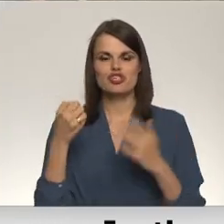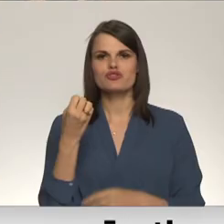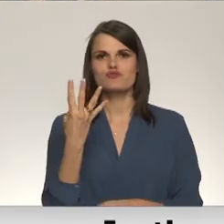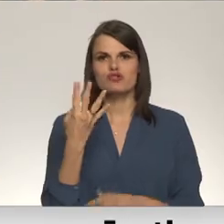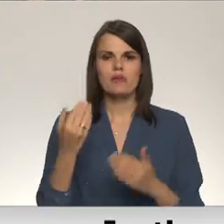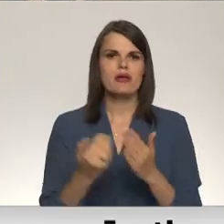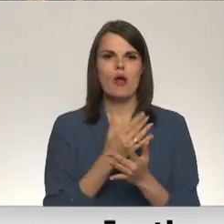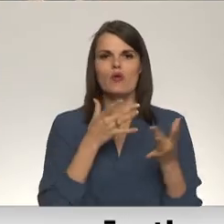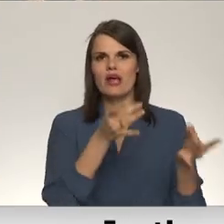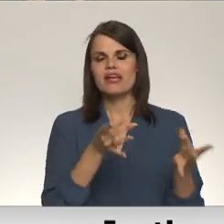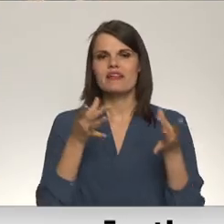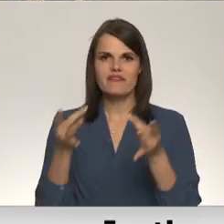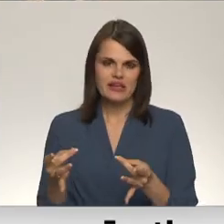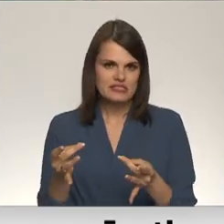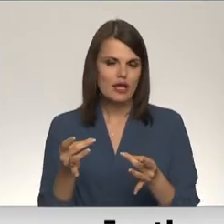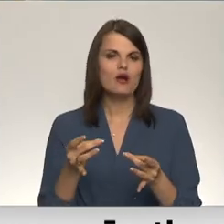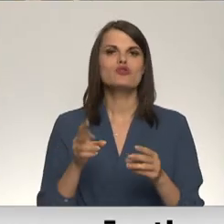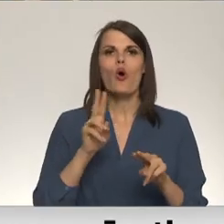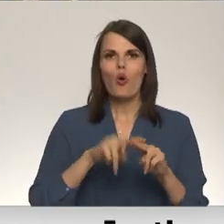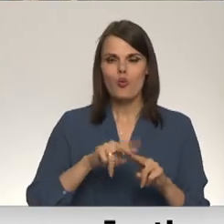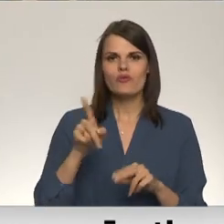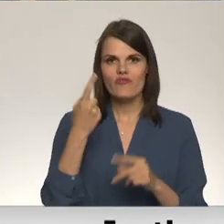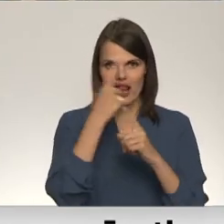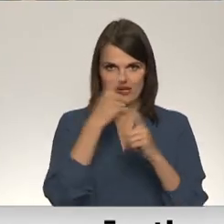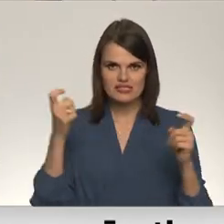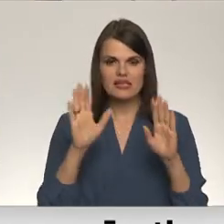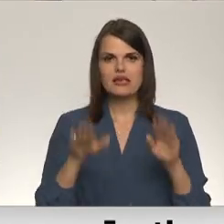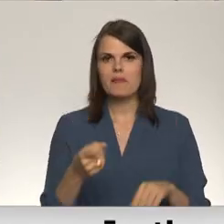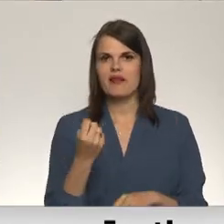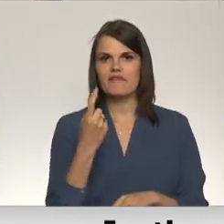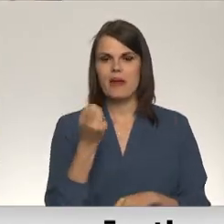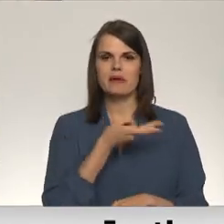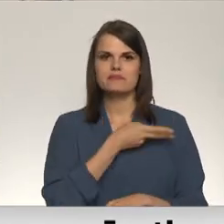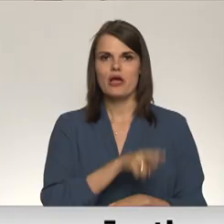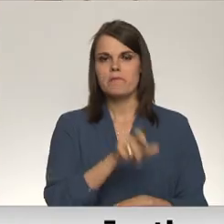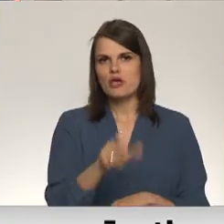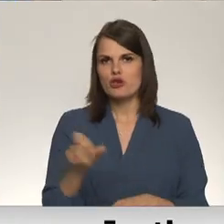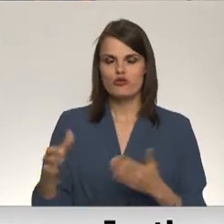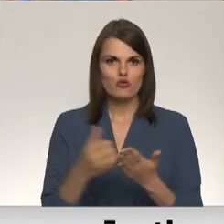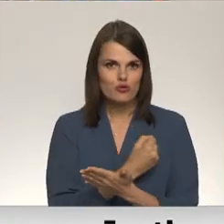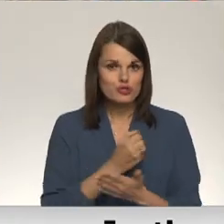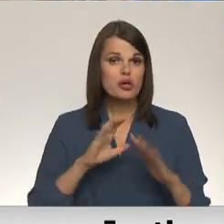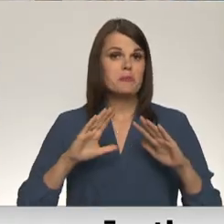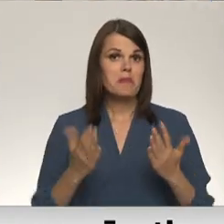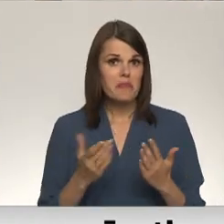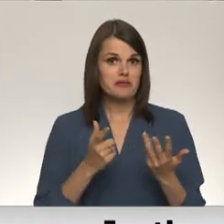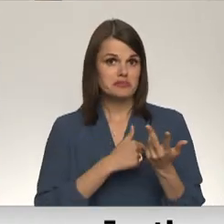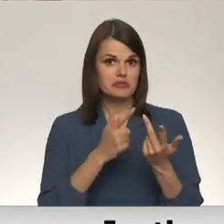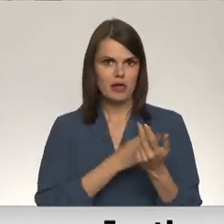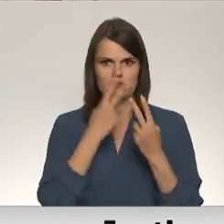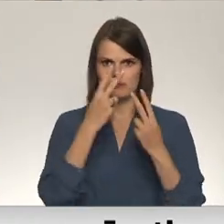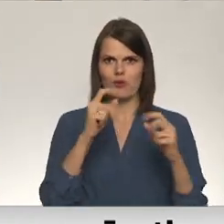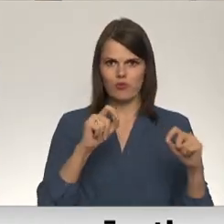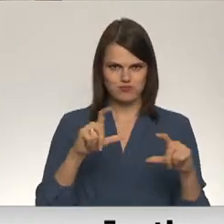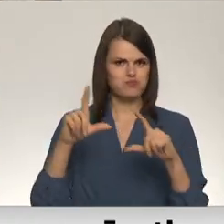614 jauniem inficēšanās gadījumiem un vēl ziņas par 11 mirušajiem. Tomēr, lai gan šie skaitļi aizvien